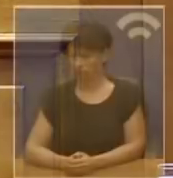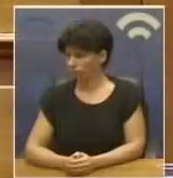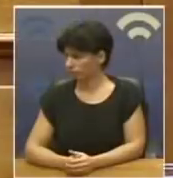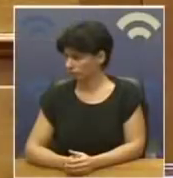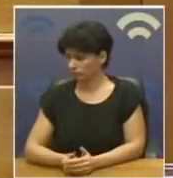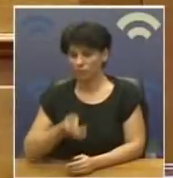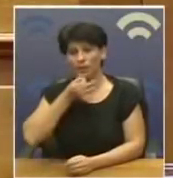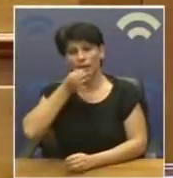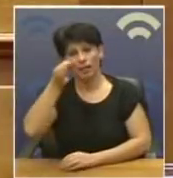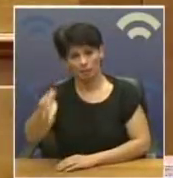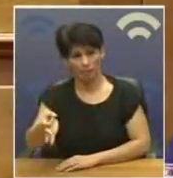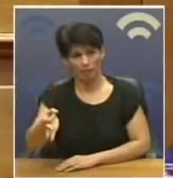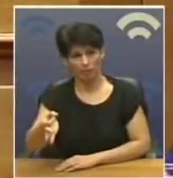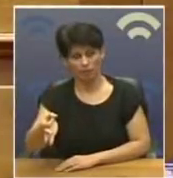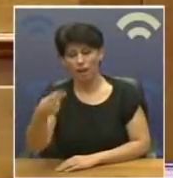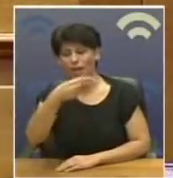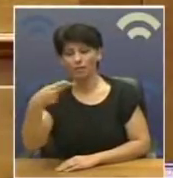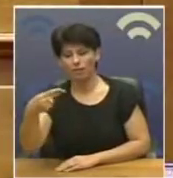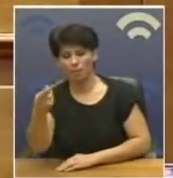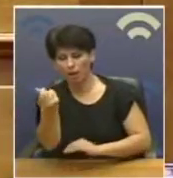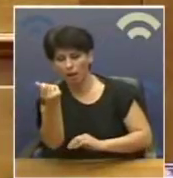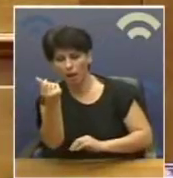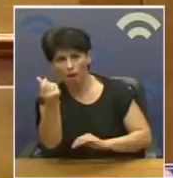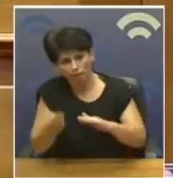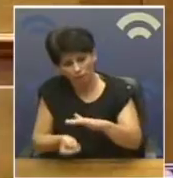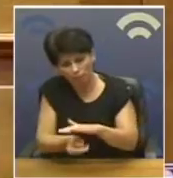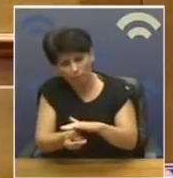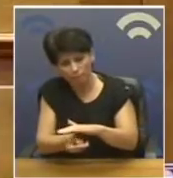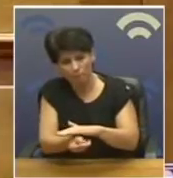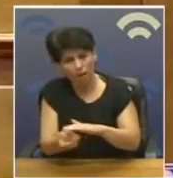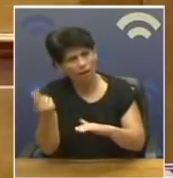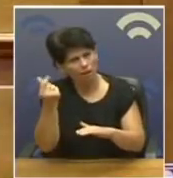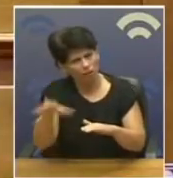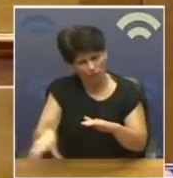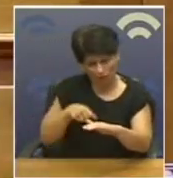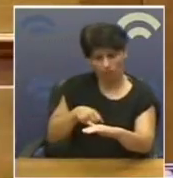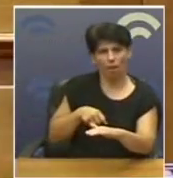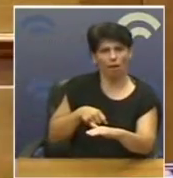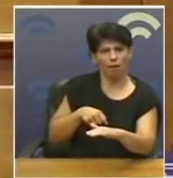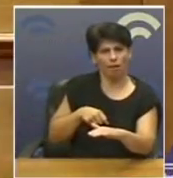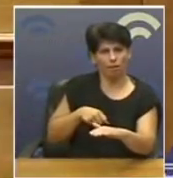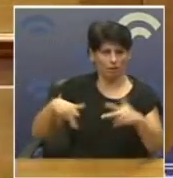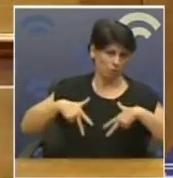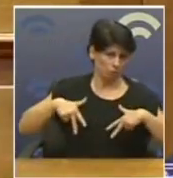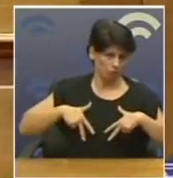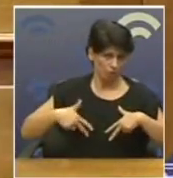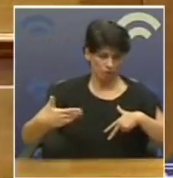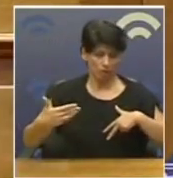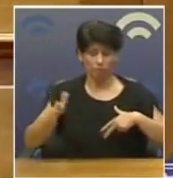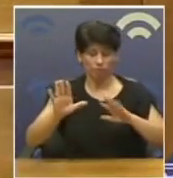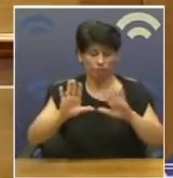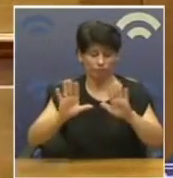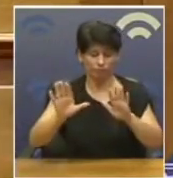μιλήσατε για το ζήτημα της δωροδοκίας και της δωροληψίας. Ότι εμείς με τον ποινικό κώδικα